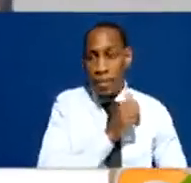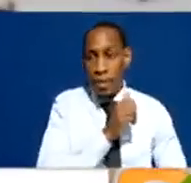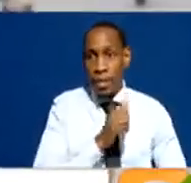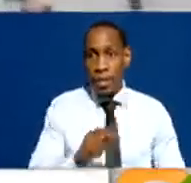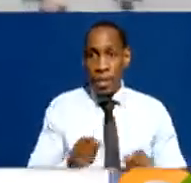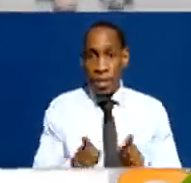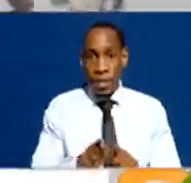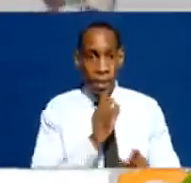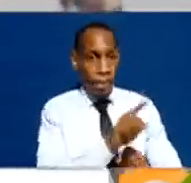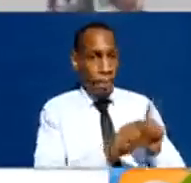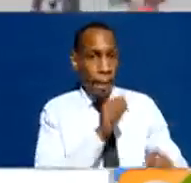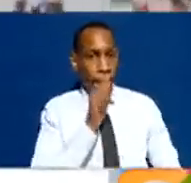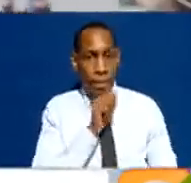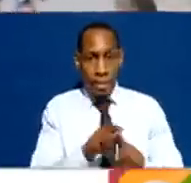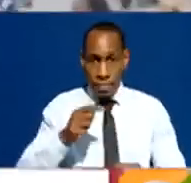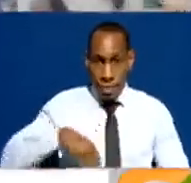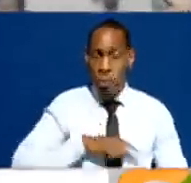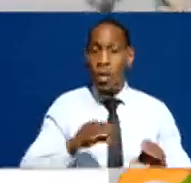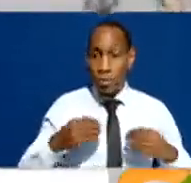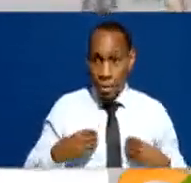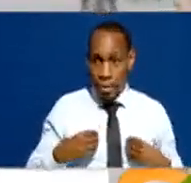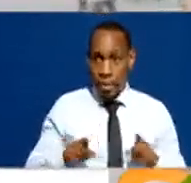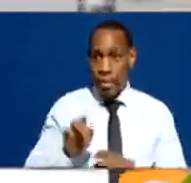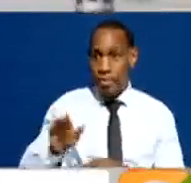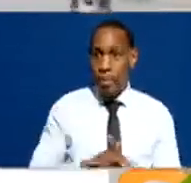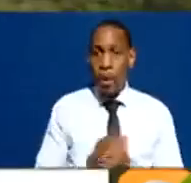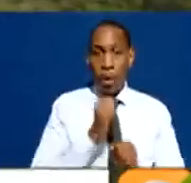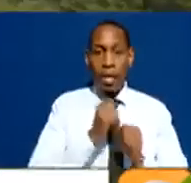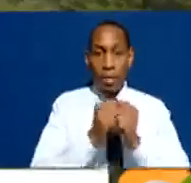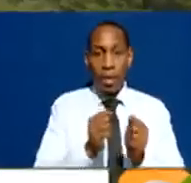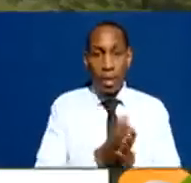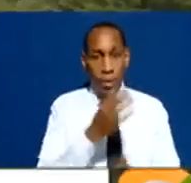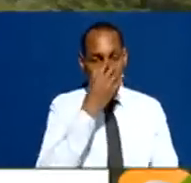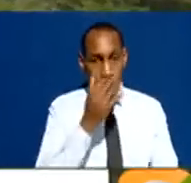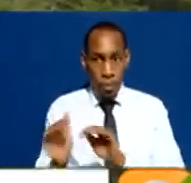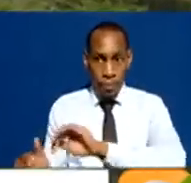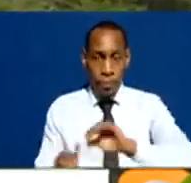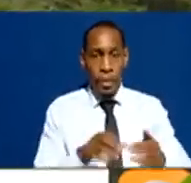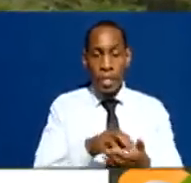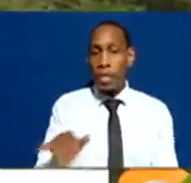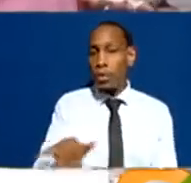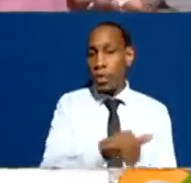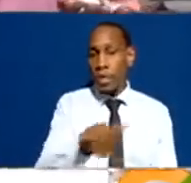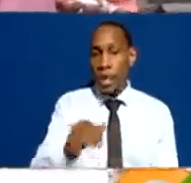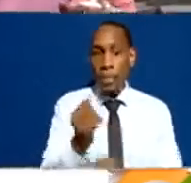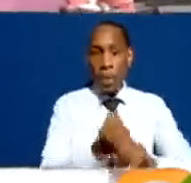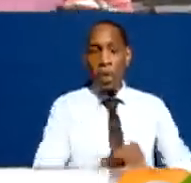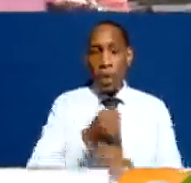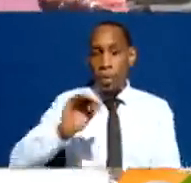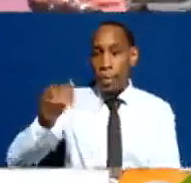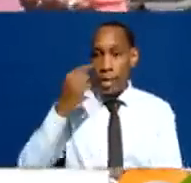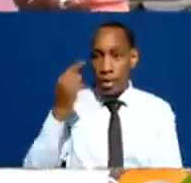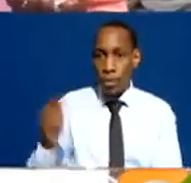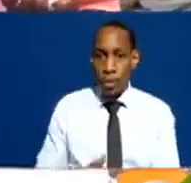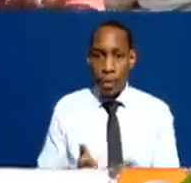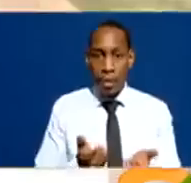Wanamundikia message. Sisi pia tumefry kwa sababu utakuta hao pia watafanya na Ruto pamoja. A situation replicated in Homa Bay Town.